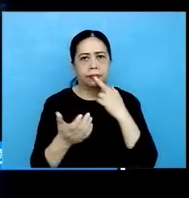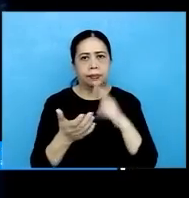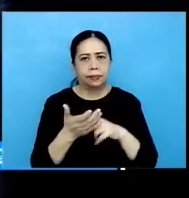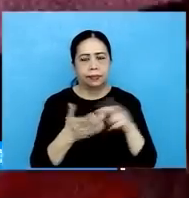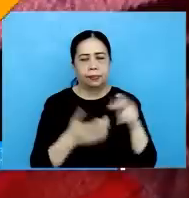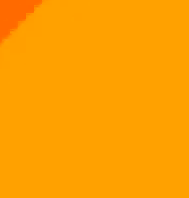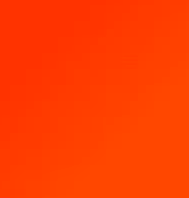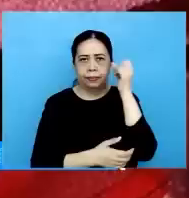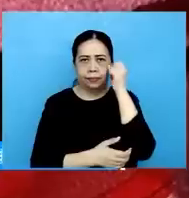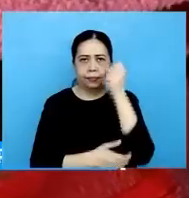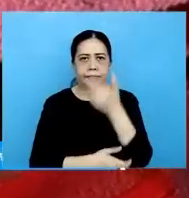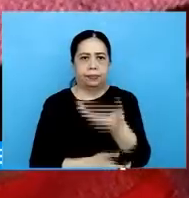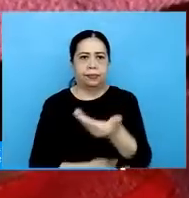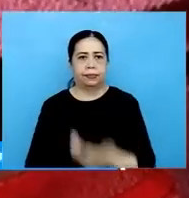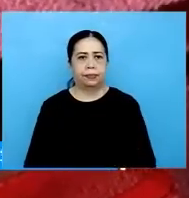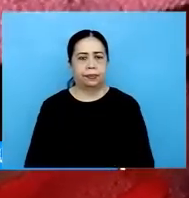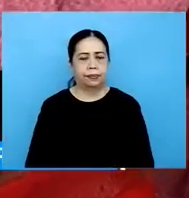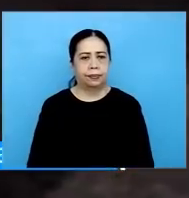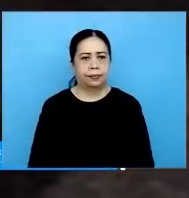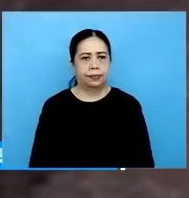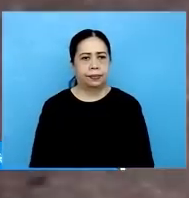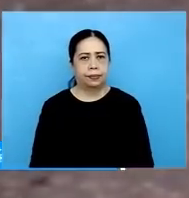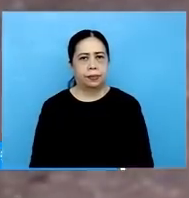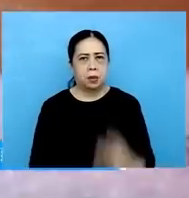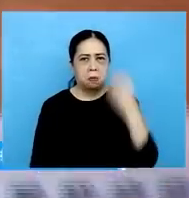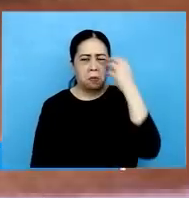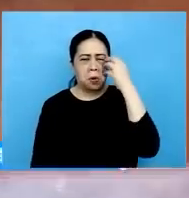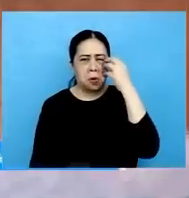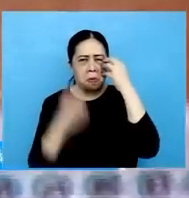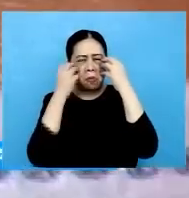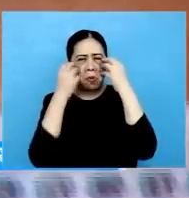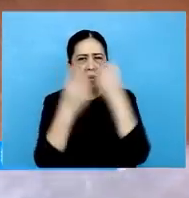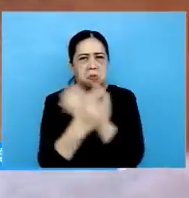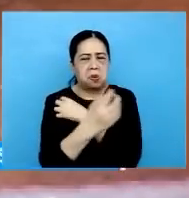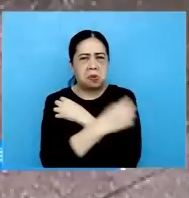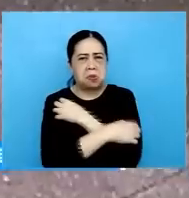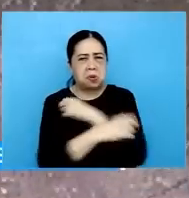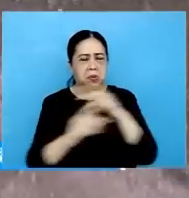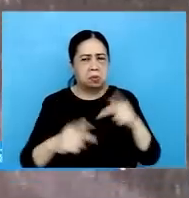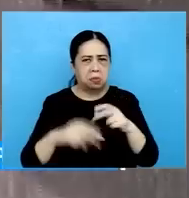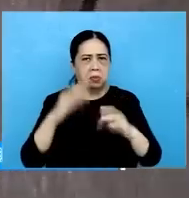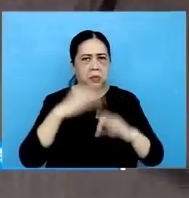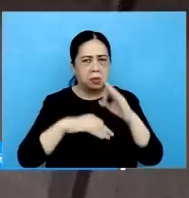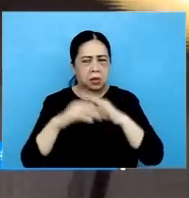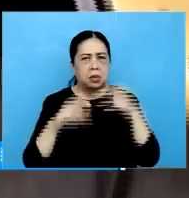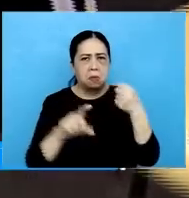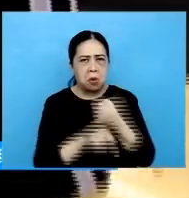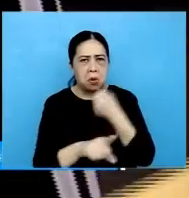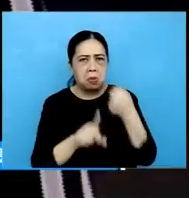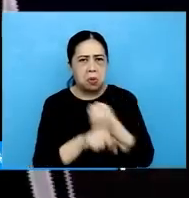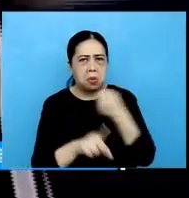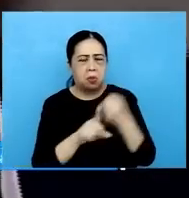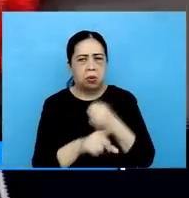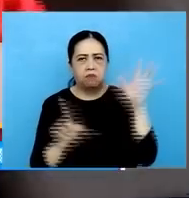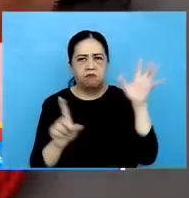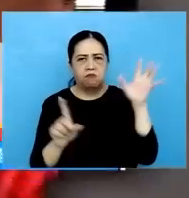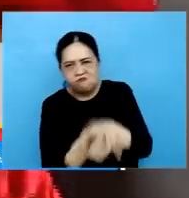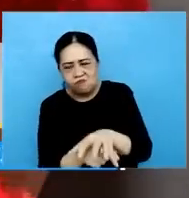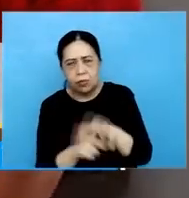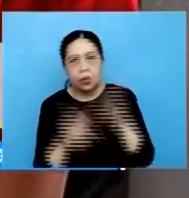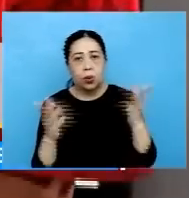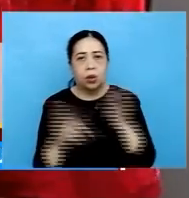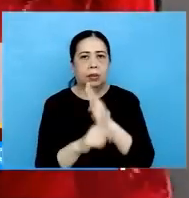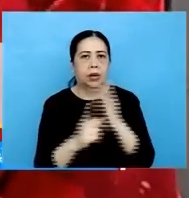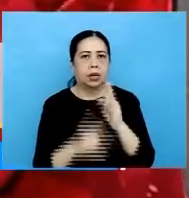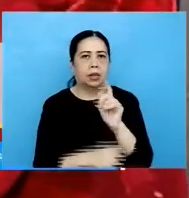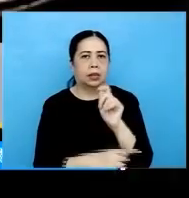Suyu. Pasa sa mukha at sugat sa binti ang inabot ng lalaking ito matapos bugbugin ng taong bayan sa barangay Tandang